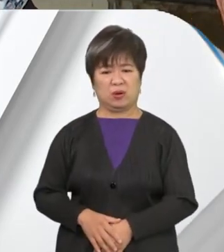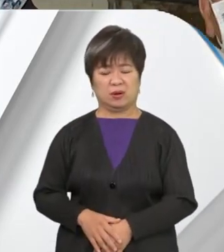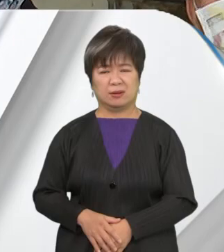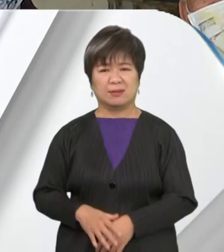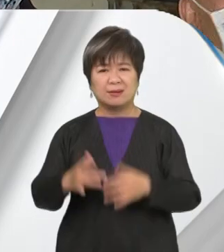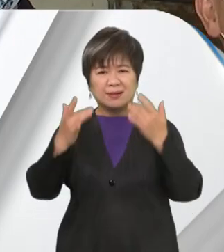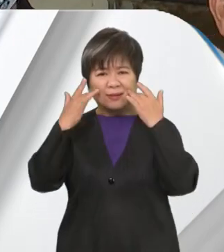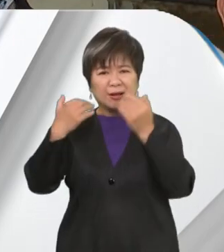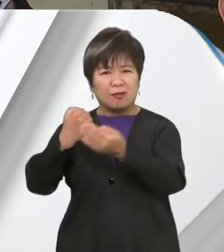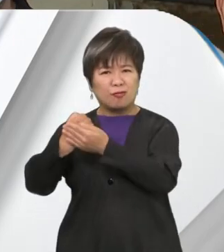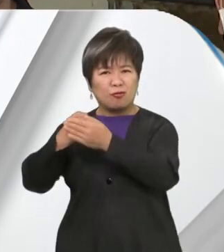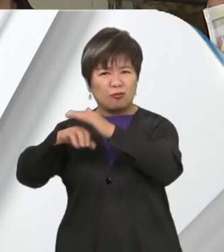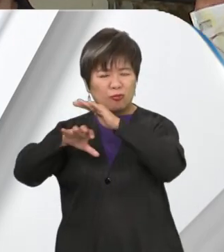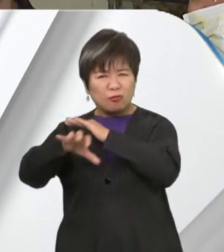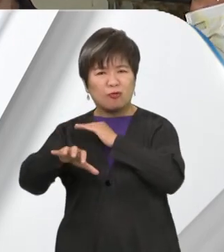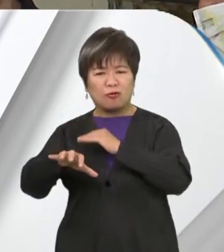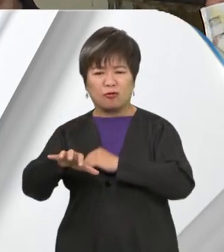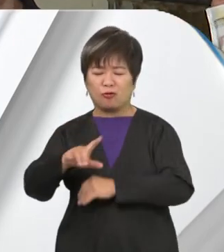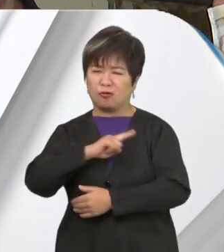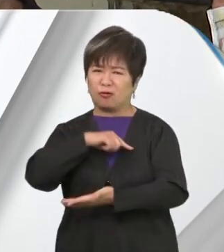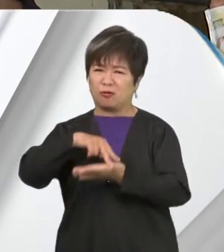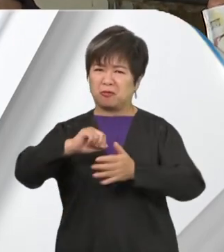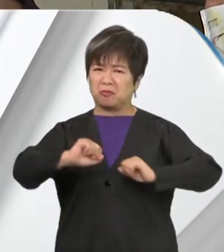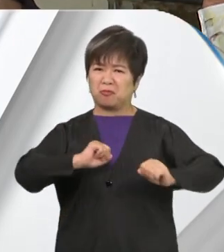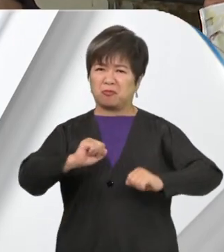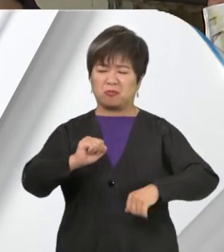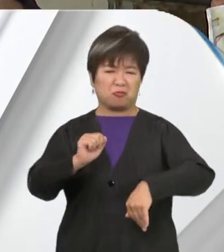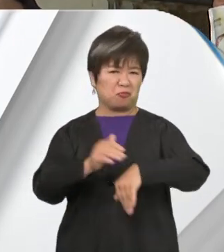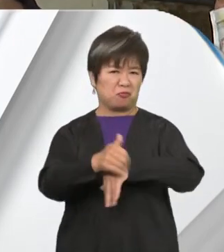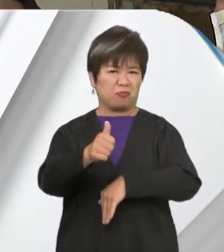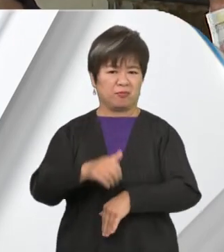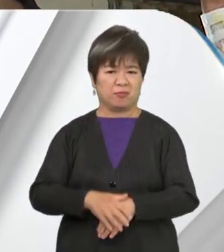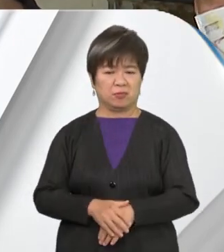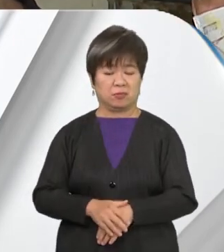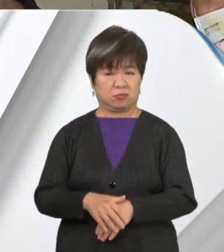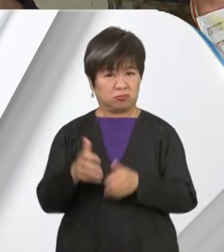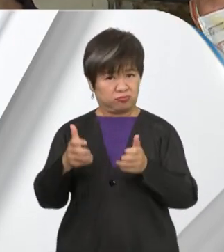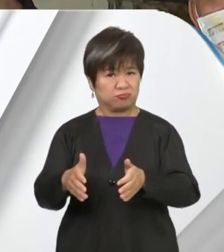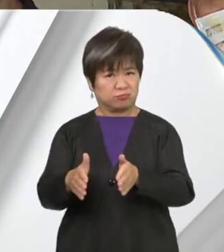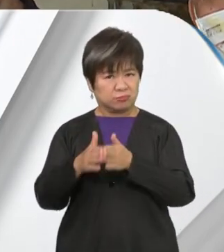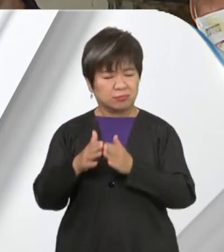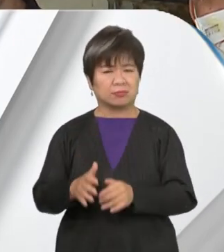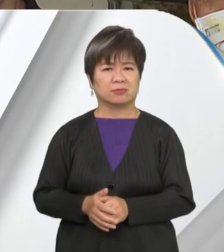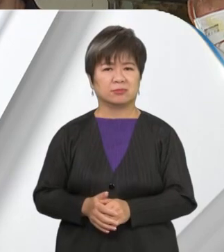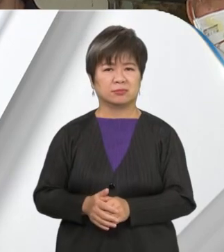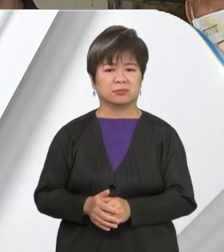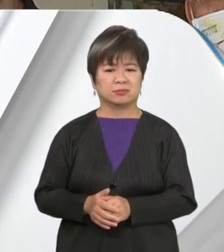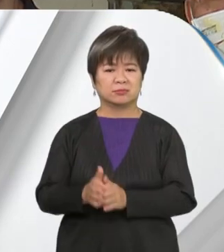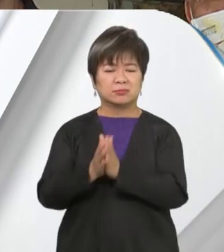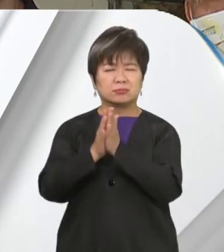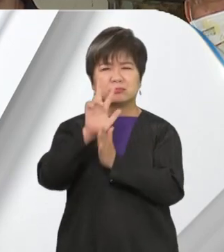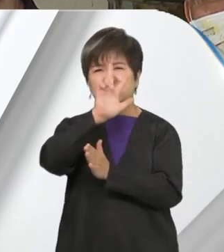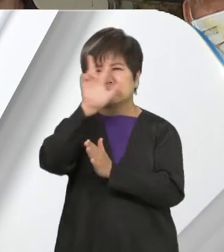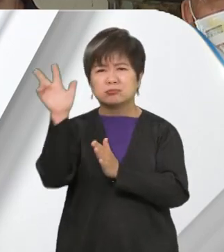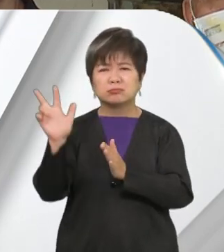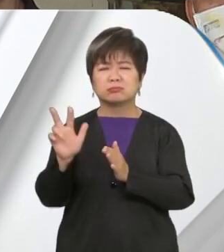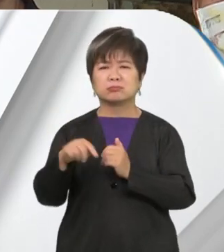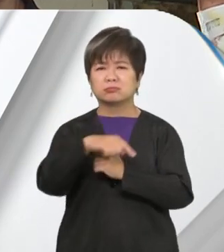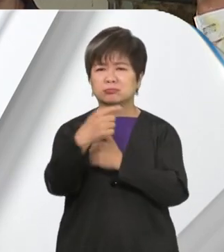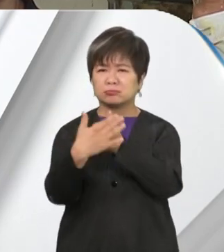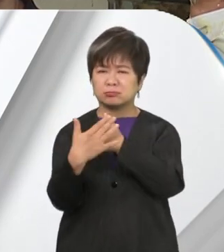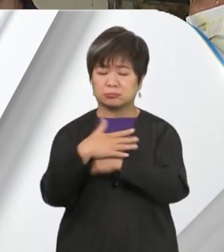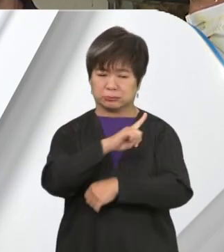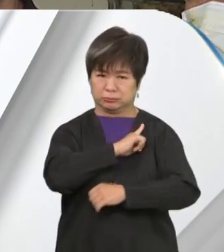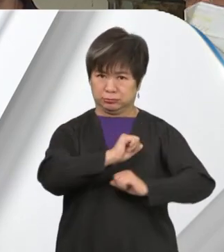偏菜，所以哦，这得自立自强，你知道吗？我觉得这很重要的，天助哦，人助自助